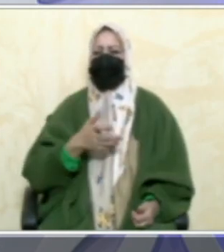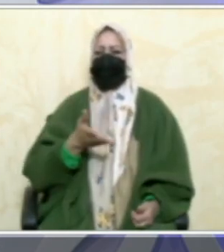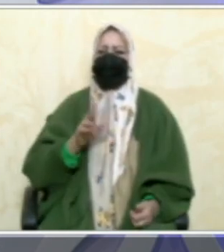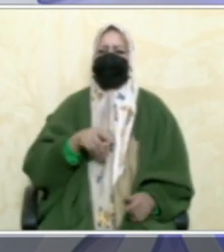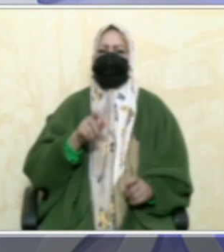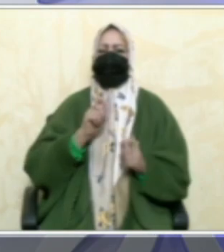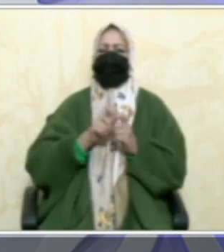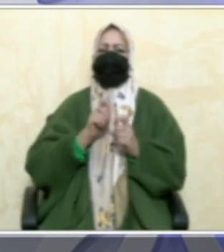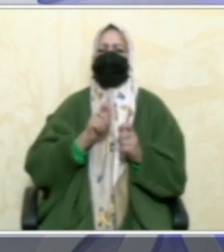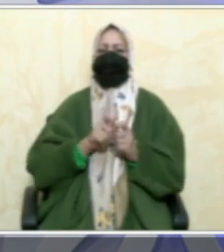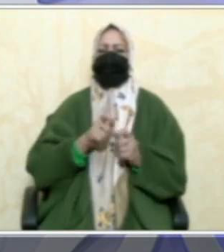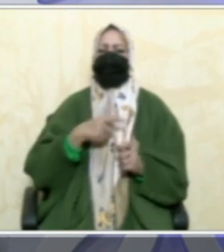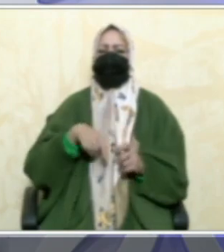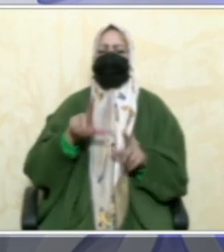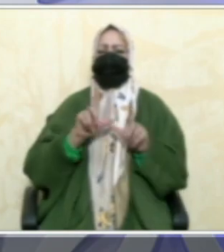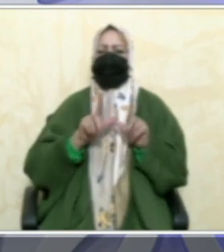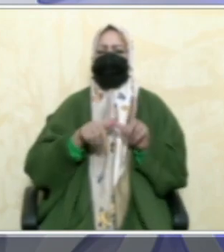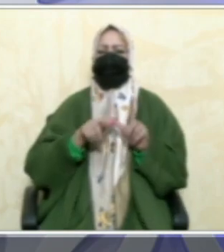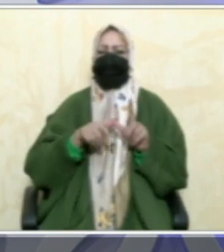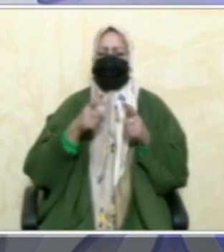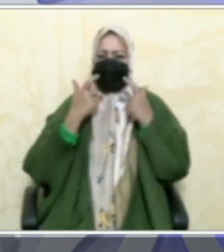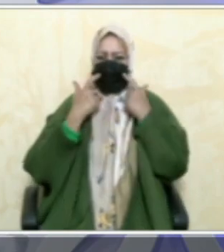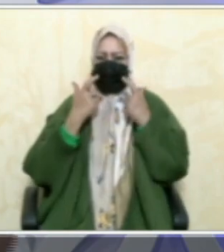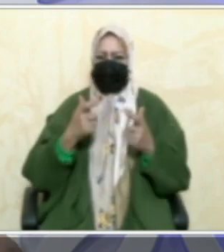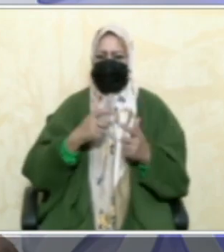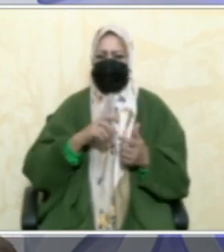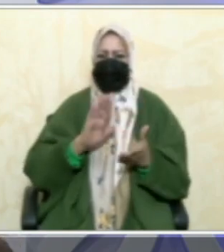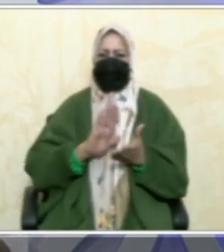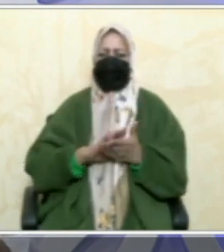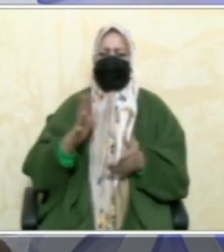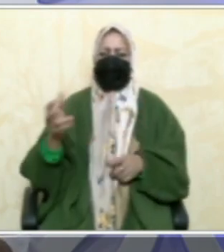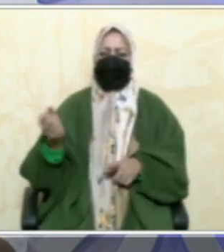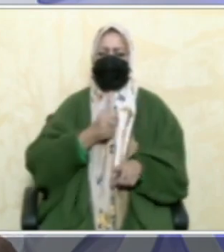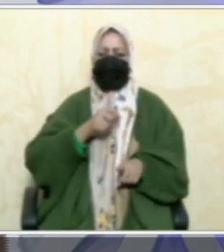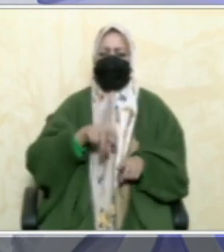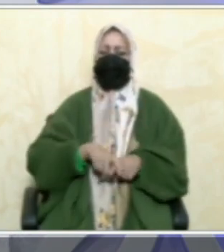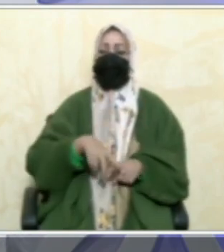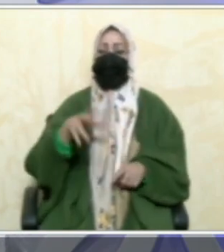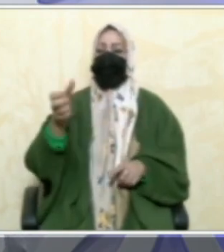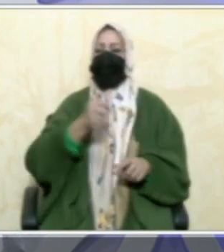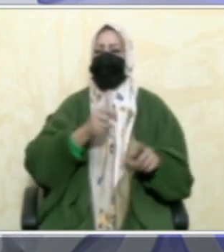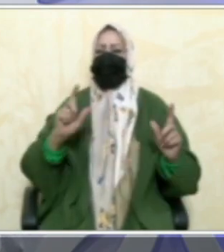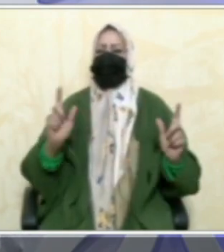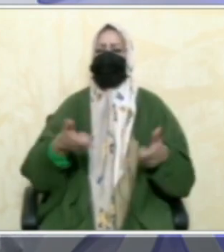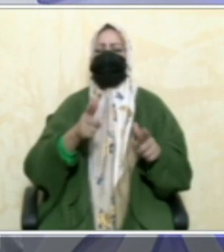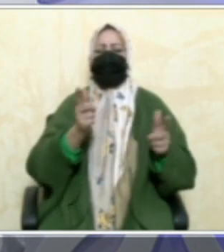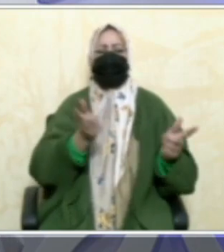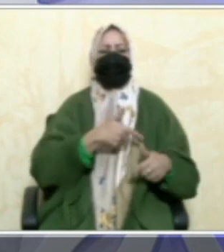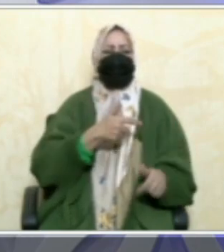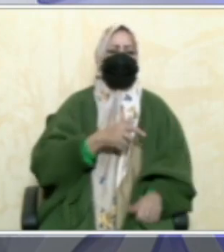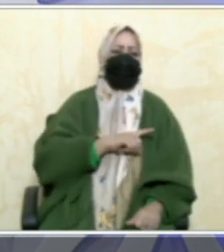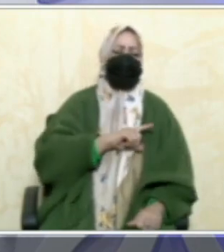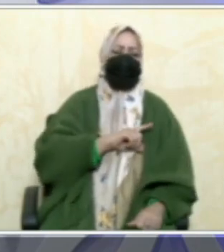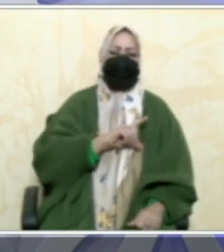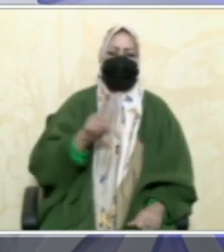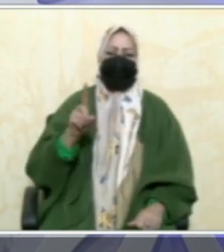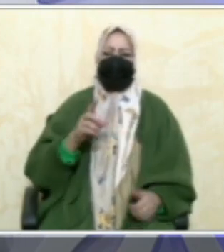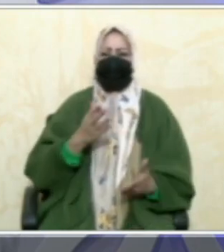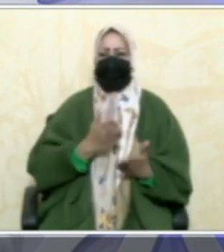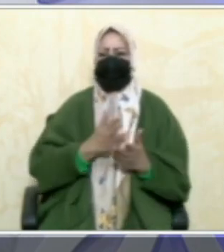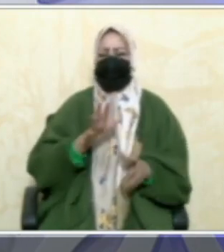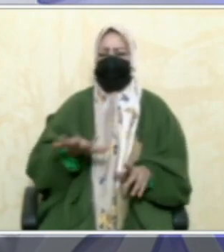تأخذوا على يد الظالمين ولو بالقوة. إذا لم يرضوا بترك الظلم نتيجة